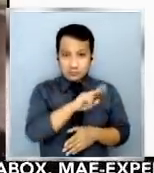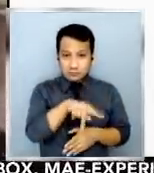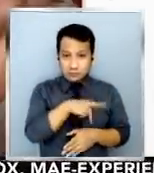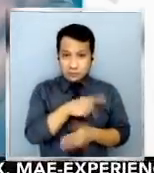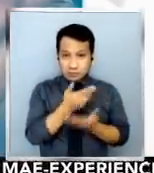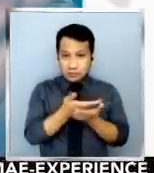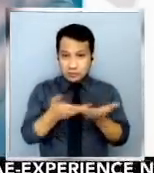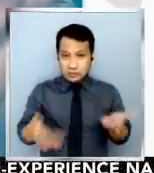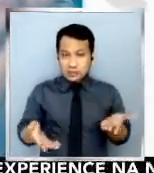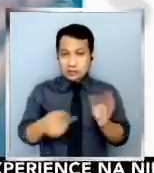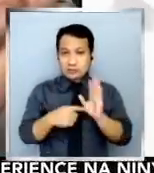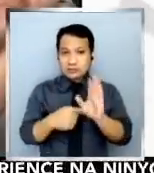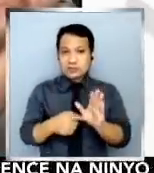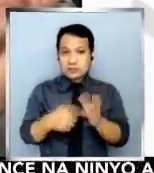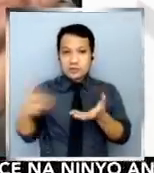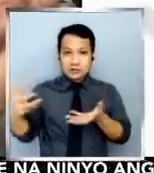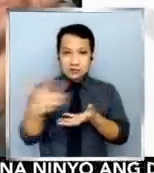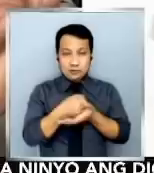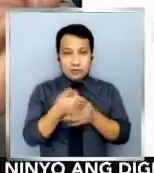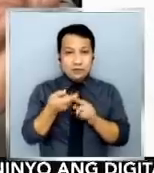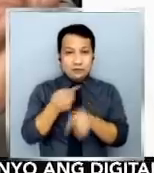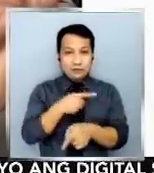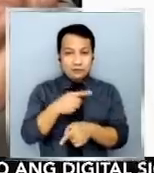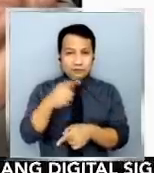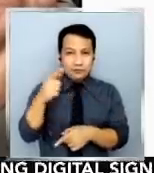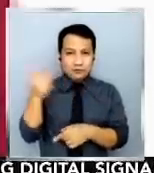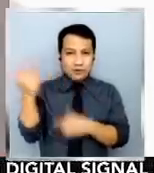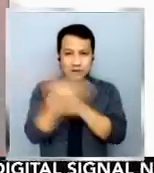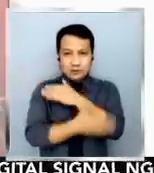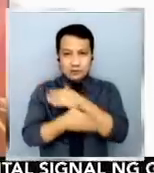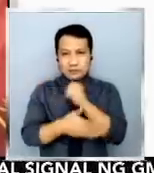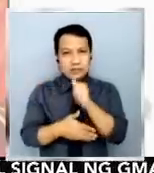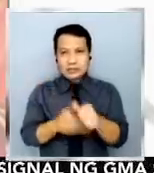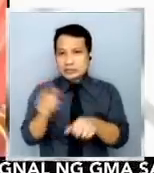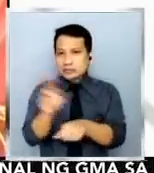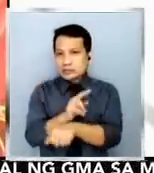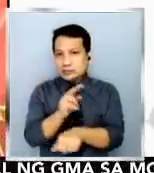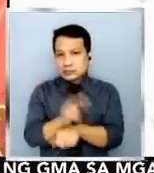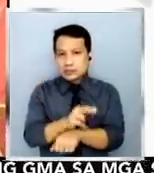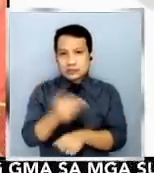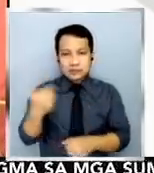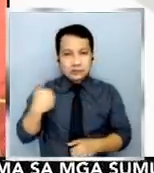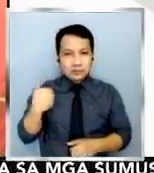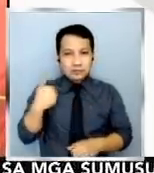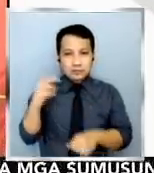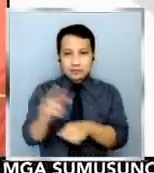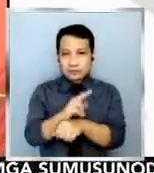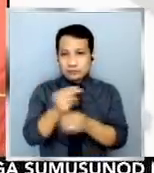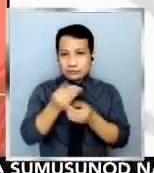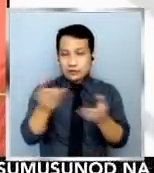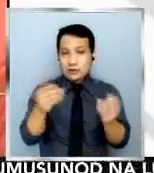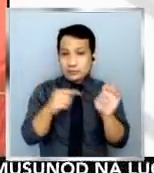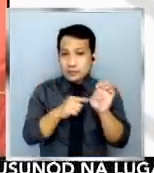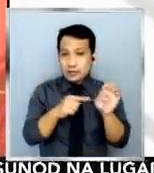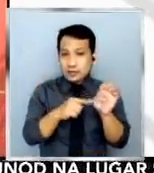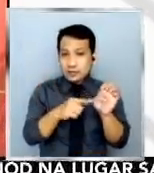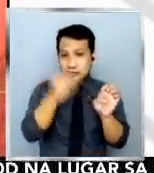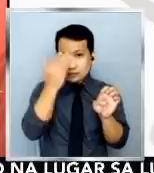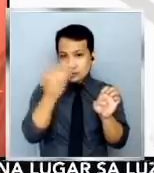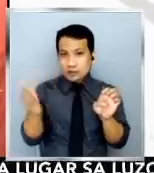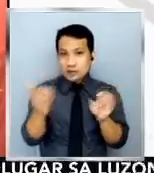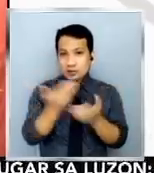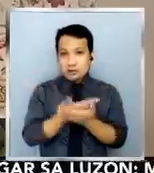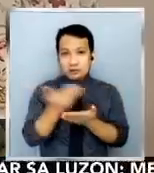mga koleksyon na nabili niya abroad at hindi pa nagagamit. Ginagawa raw niya ito para may extra income na ipinantutulog niya sa